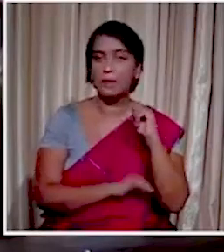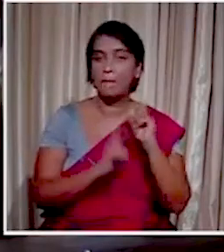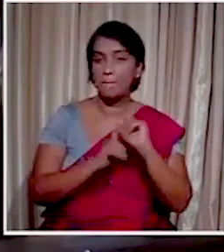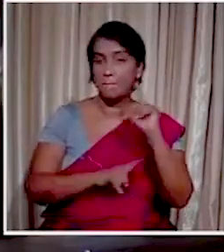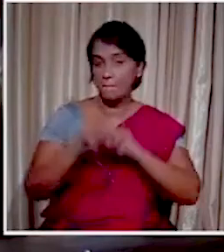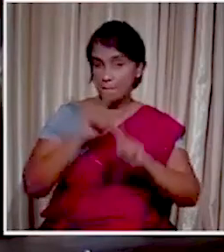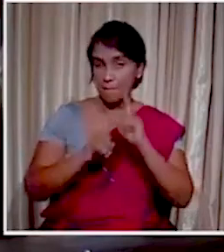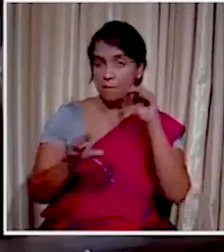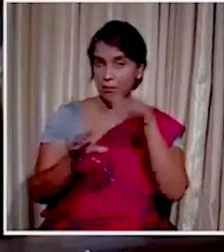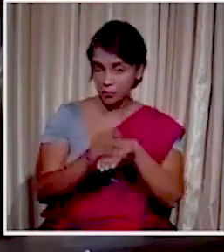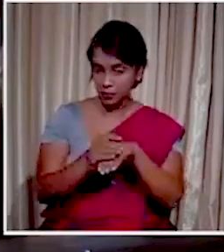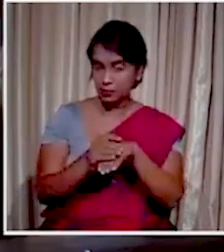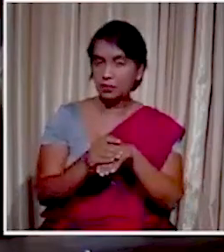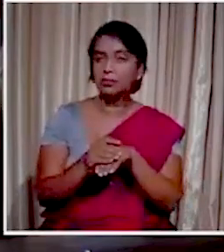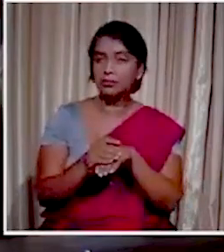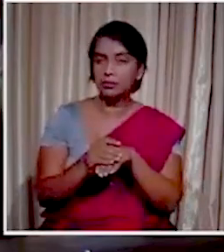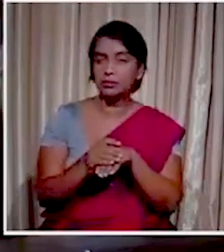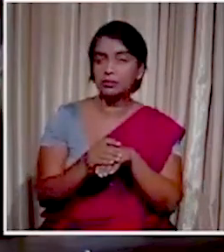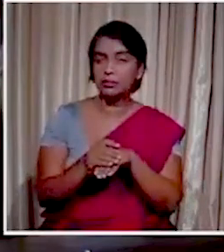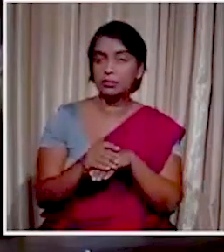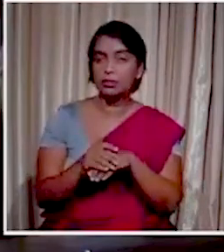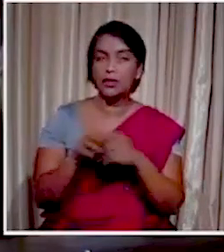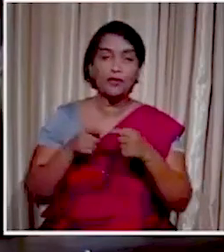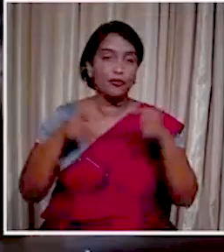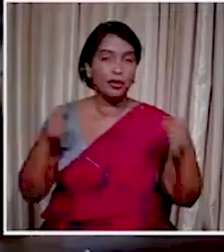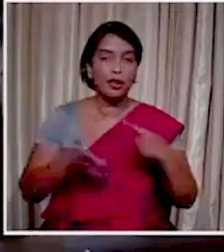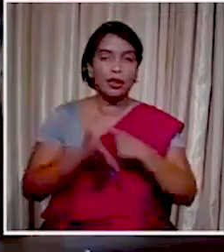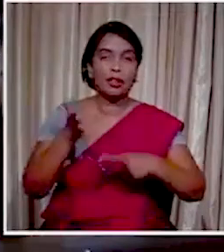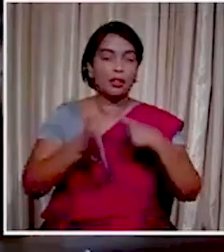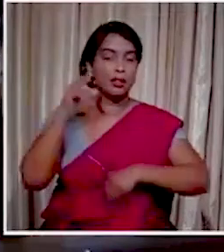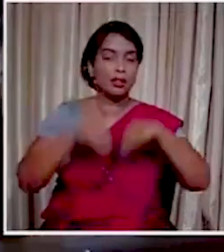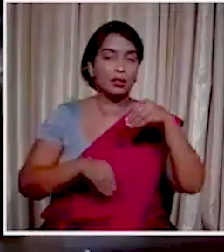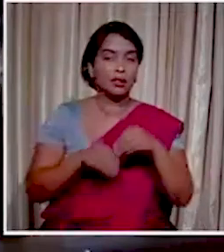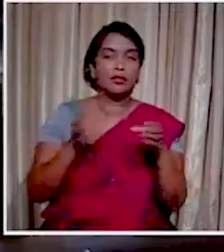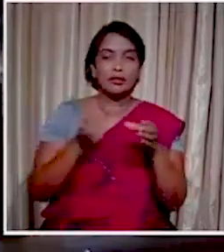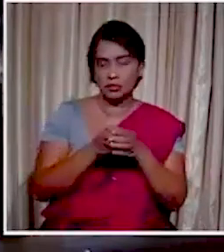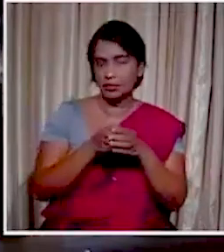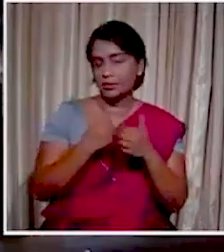पार्लिमेंतु तुल परु प्रतिवृद्ध देशपालन कंदवुराक निर्माण वी तिबेन बव